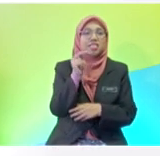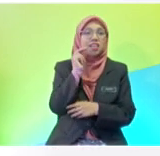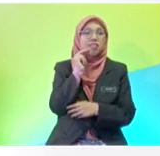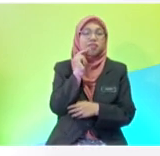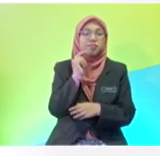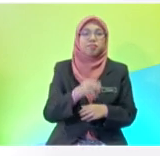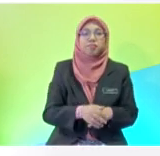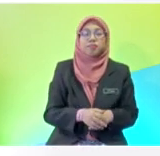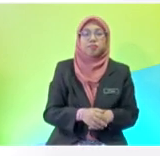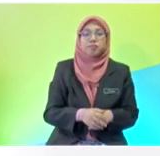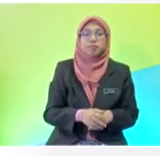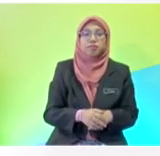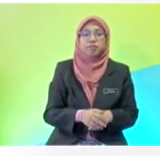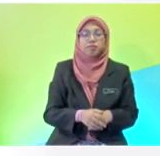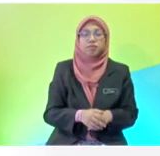2500